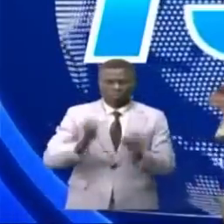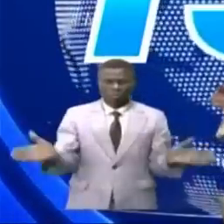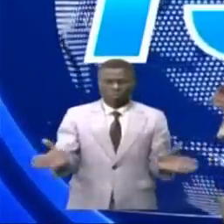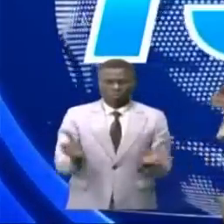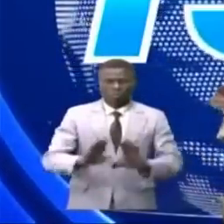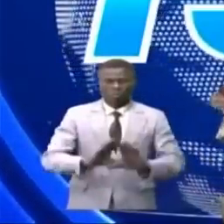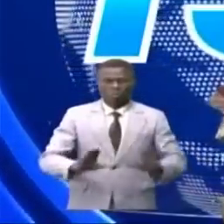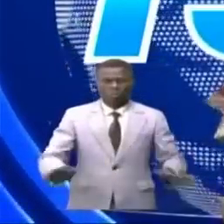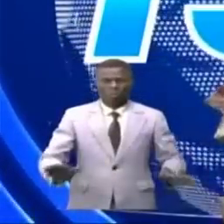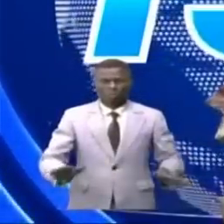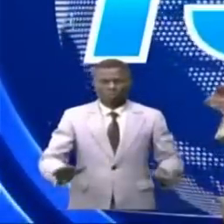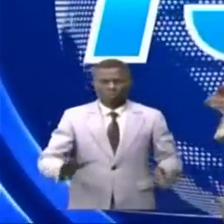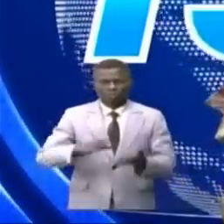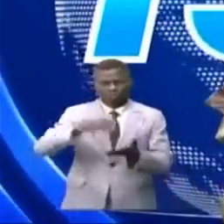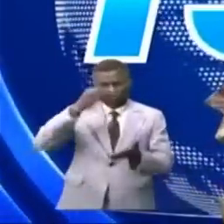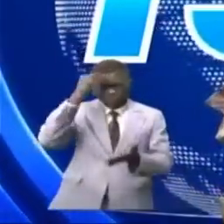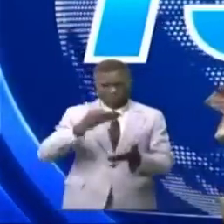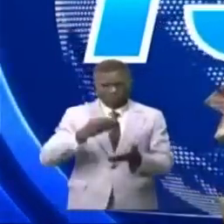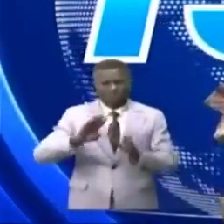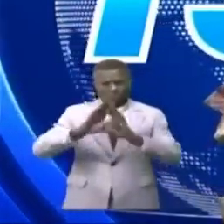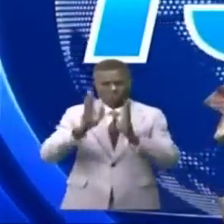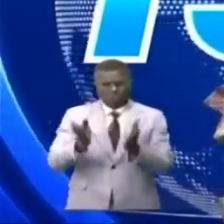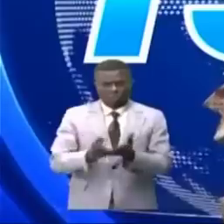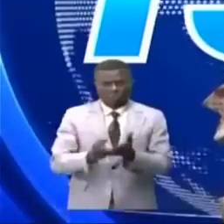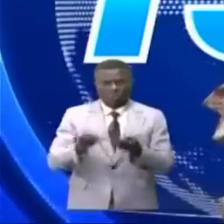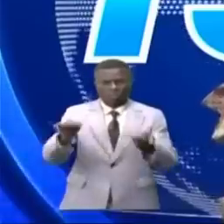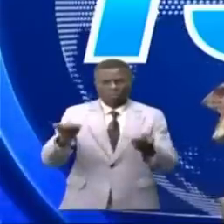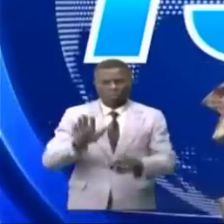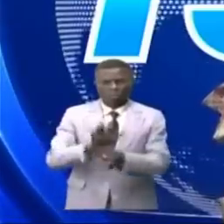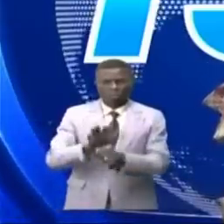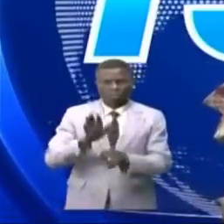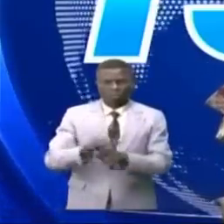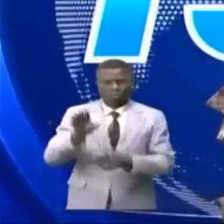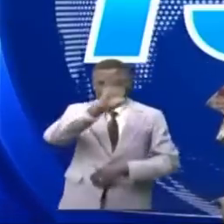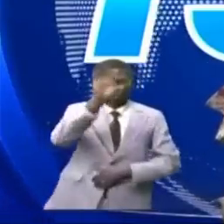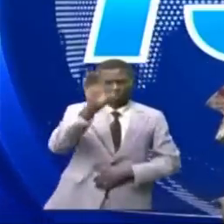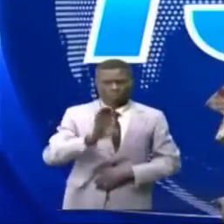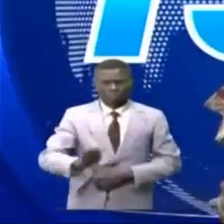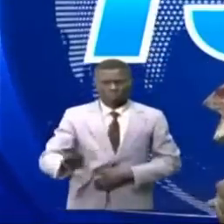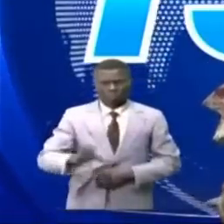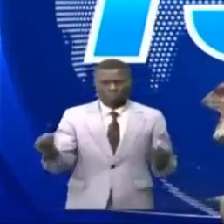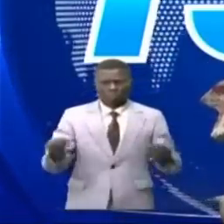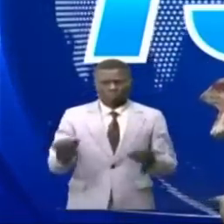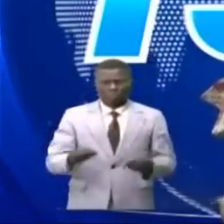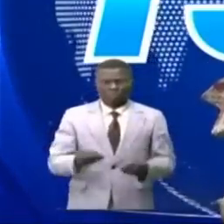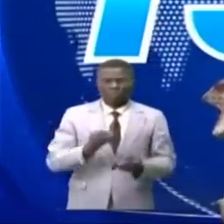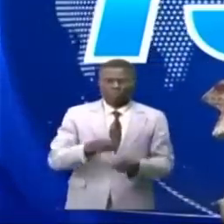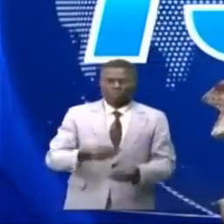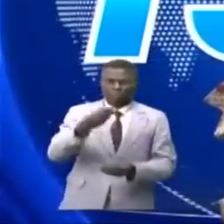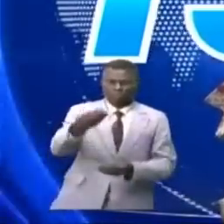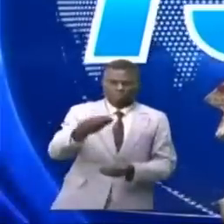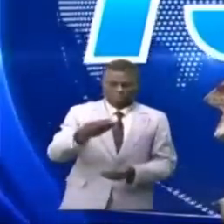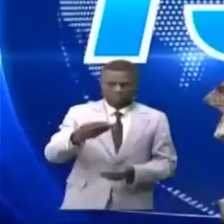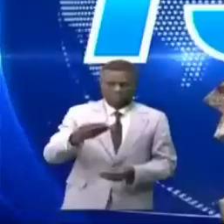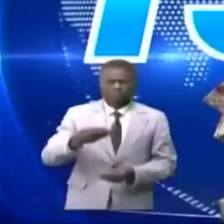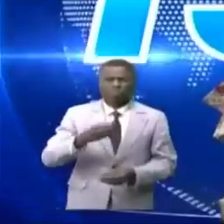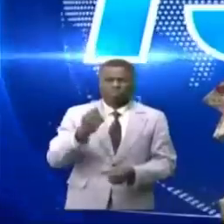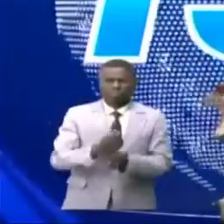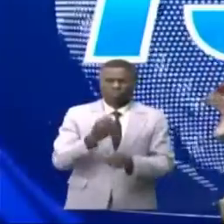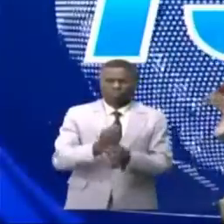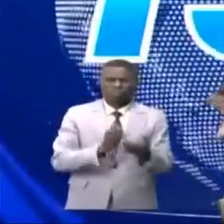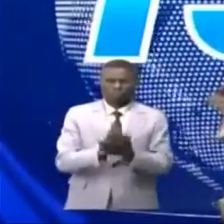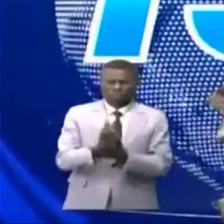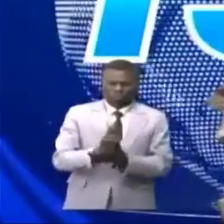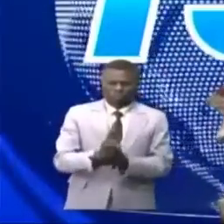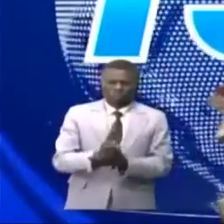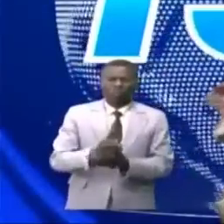renforcement de capacité de tous les points focaux des différentes communes en vue de les outiller sur la bonne faisabilité des plaidoyers qu'ils